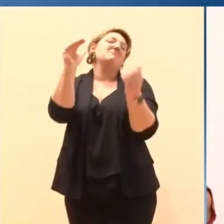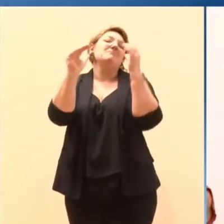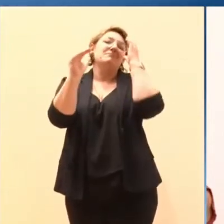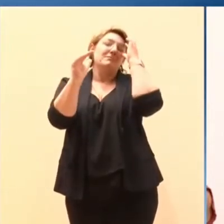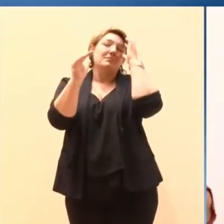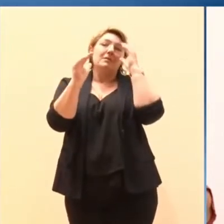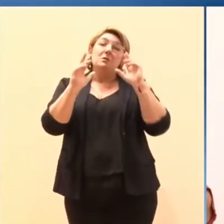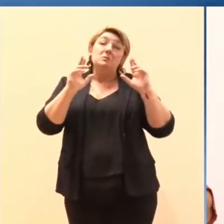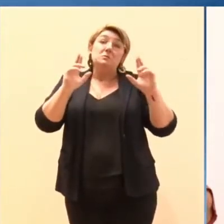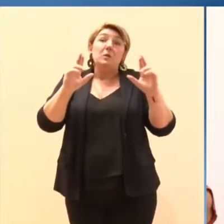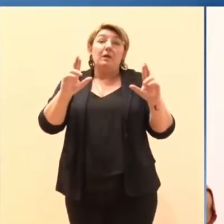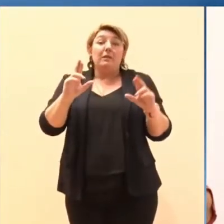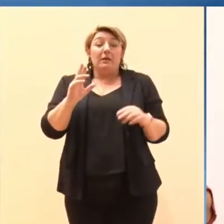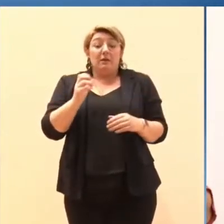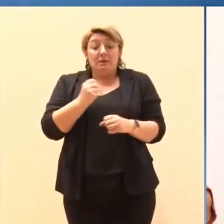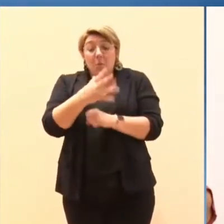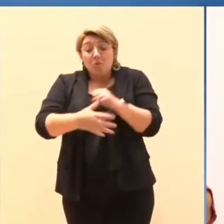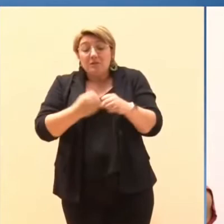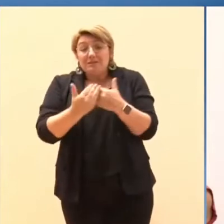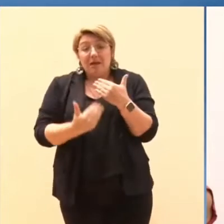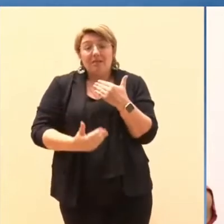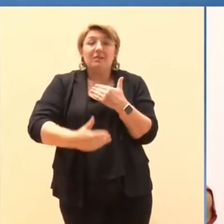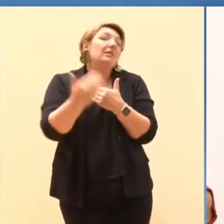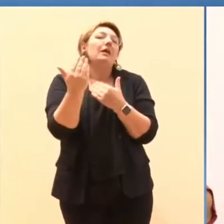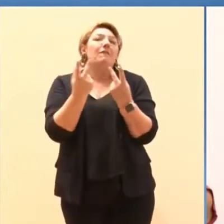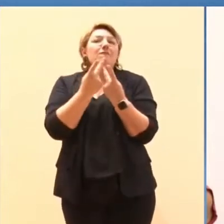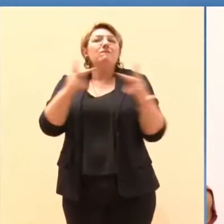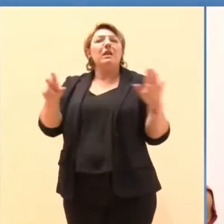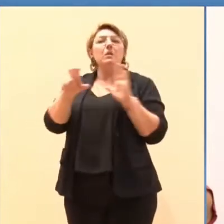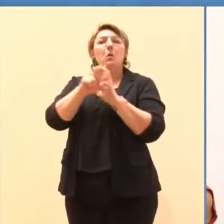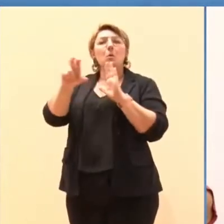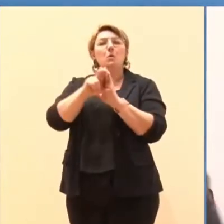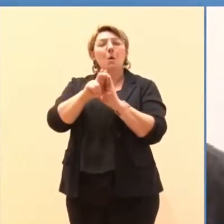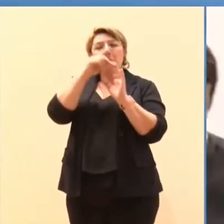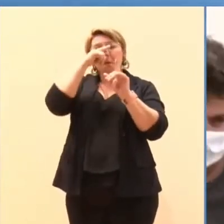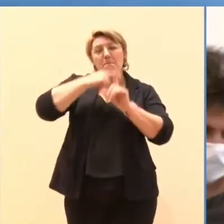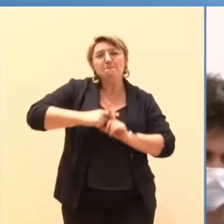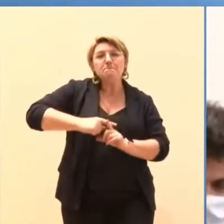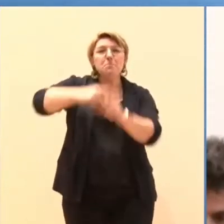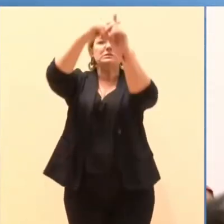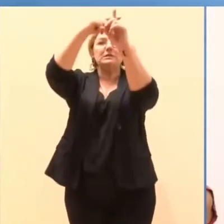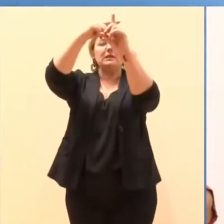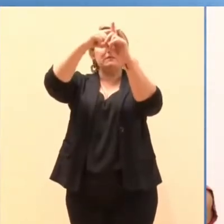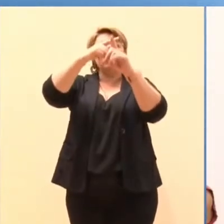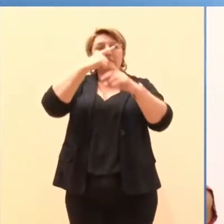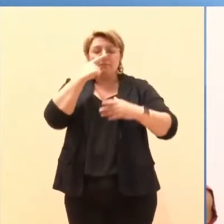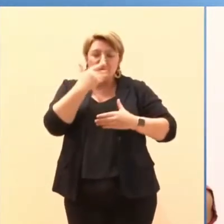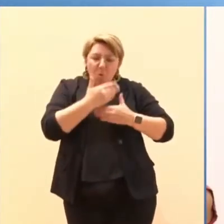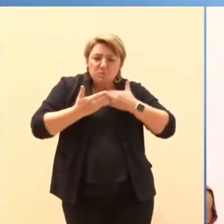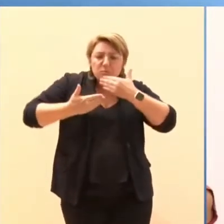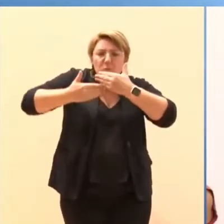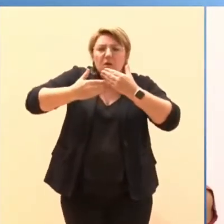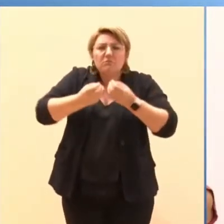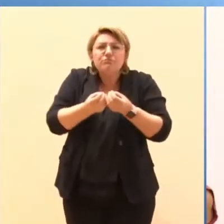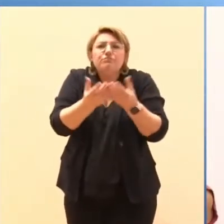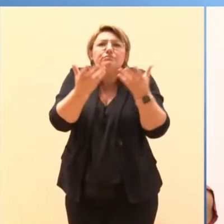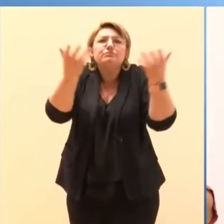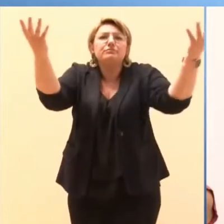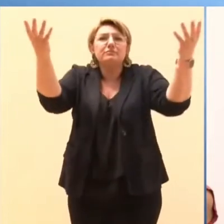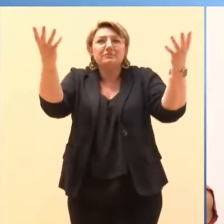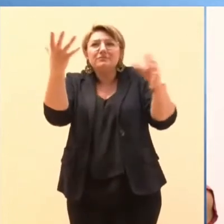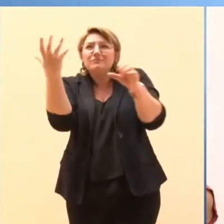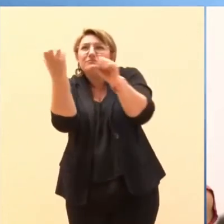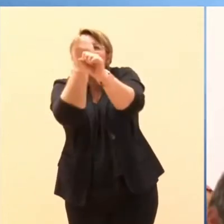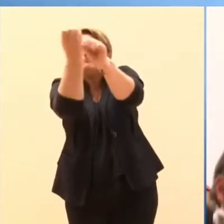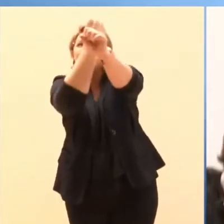prochaines années de notre ville soient porteuses d'attitudes positives, constructives, annonciatrices des succès